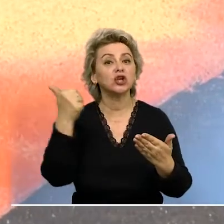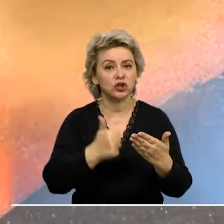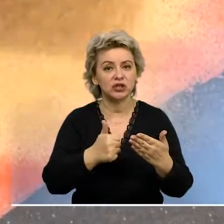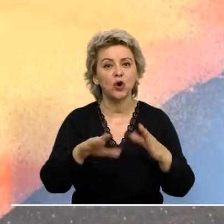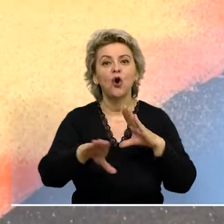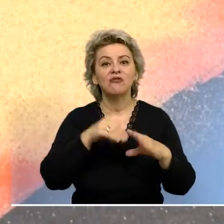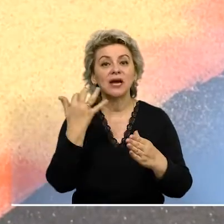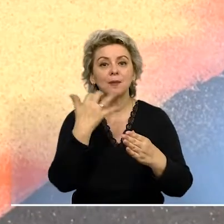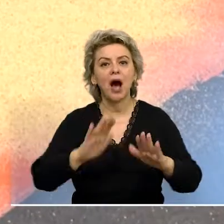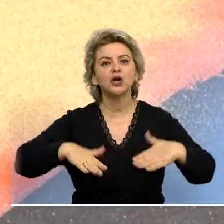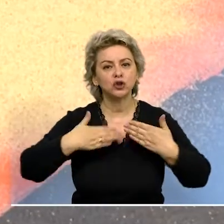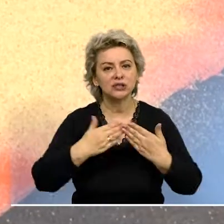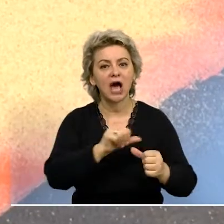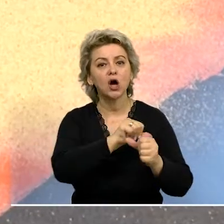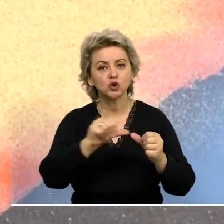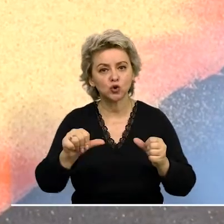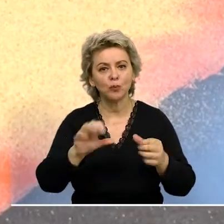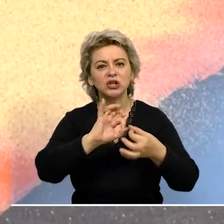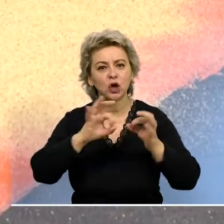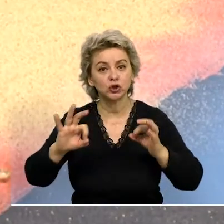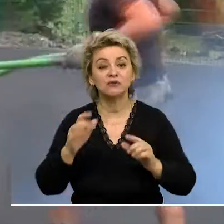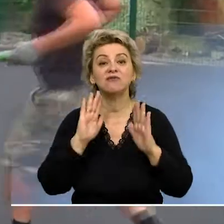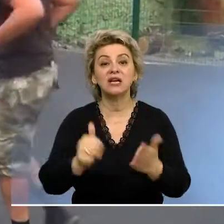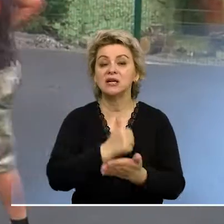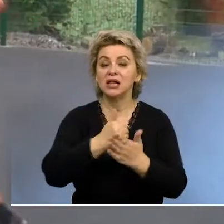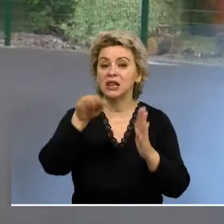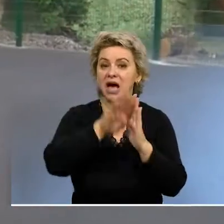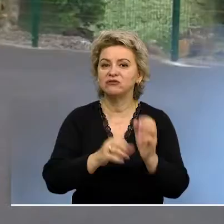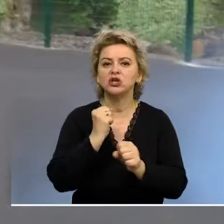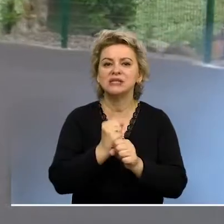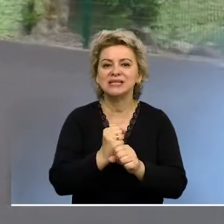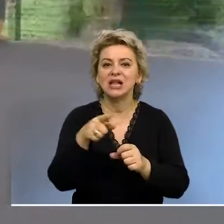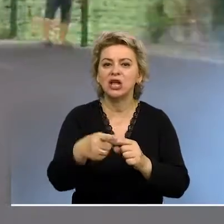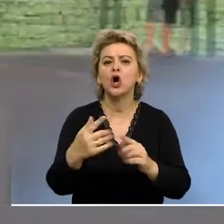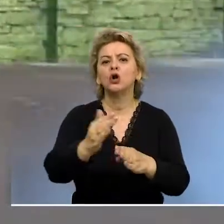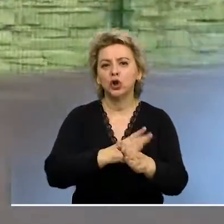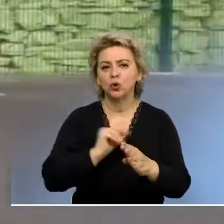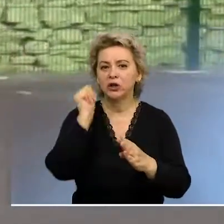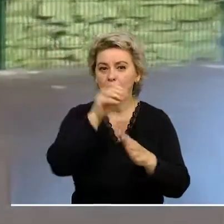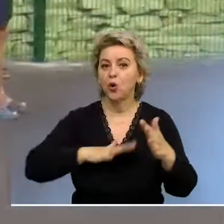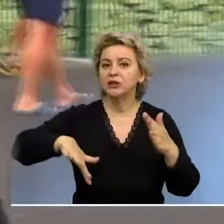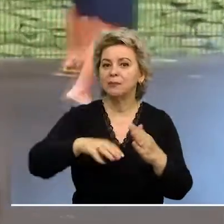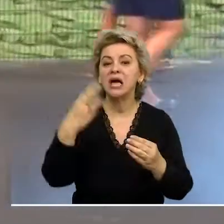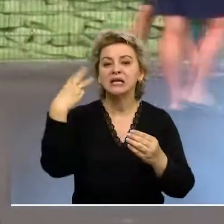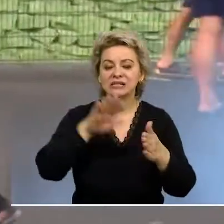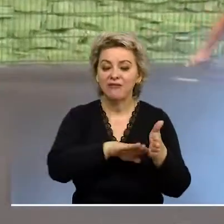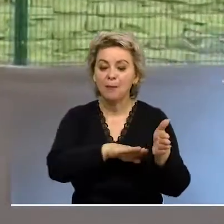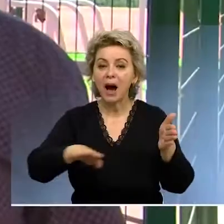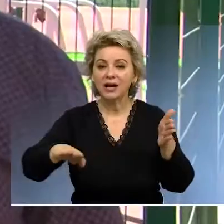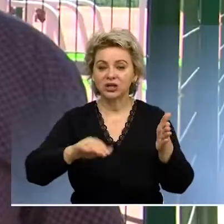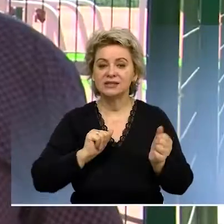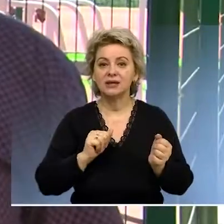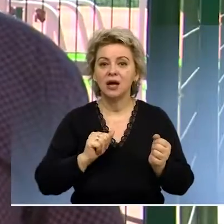на протяжении нескольких недель. К выбору материалов отнеслись особенно тщательно, ведь главная задача – создать продукт на долгие